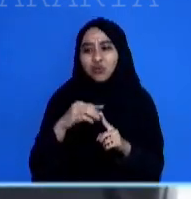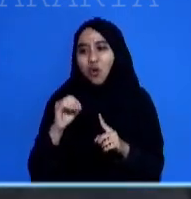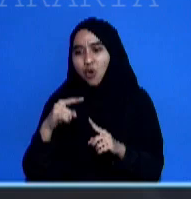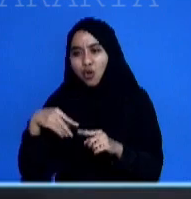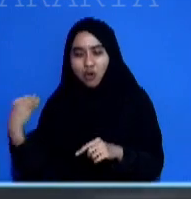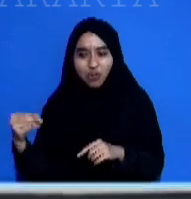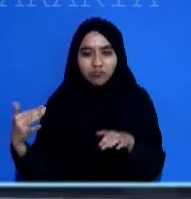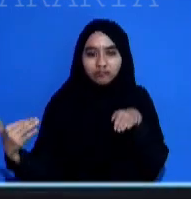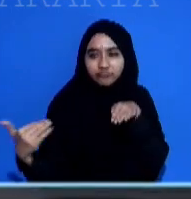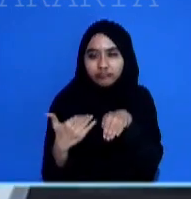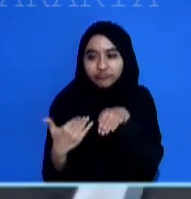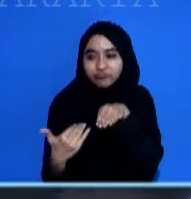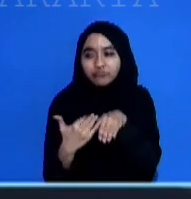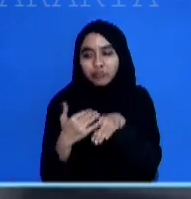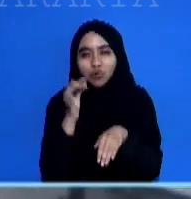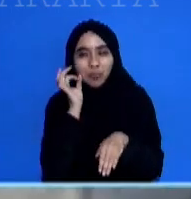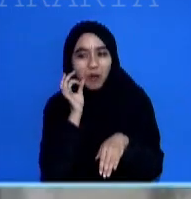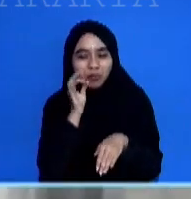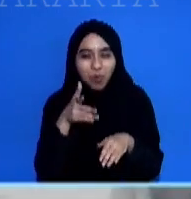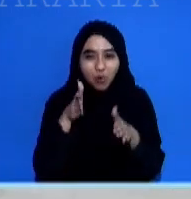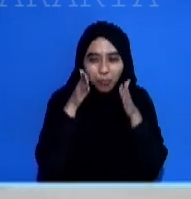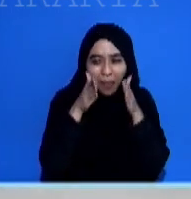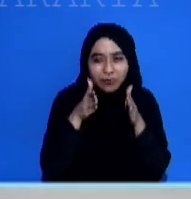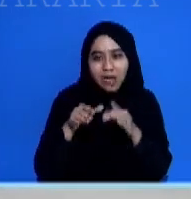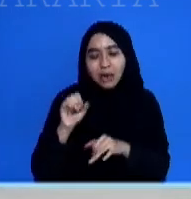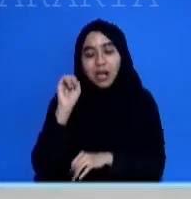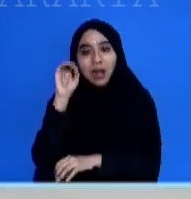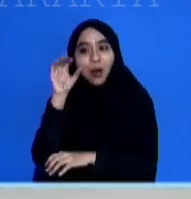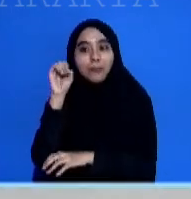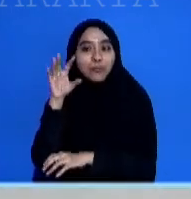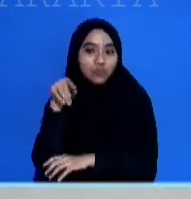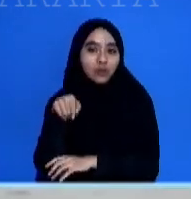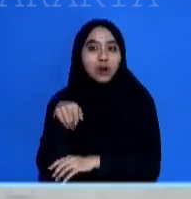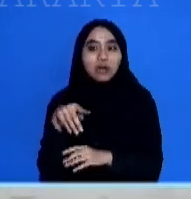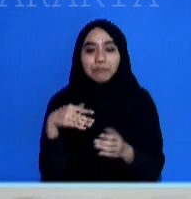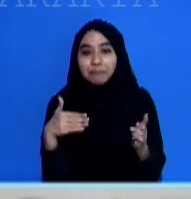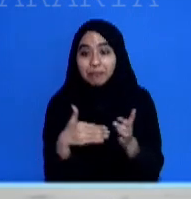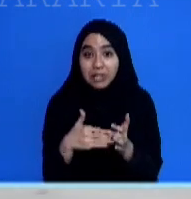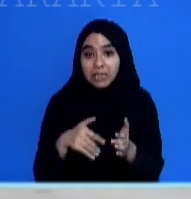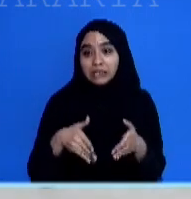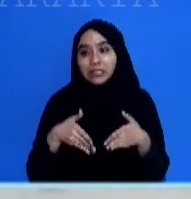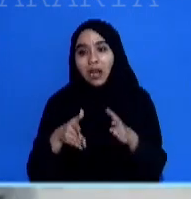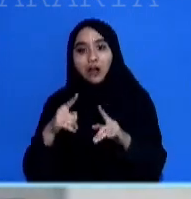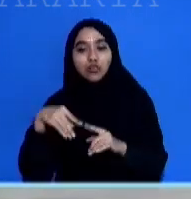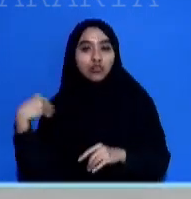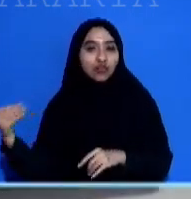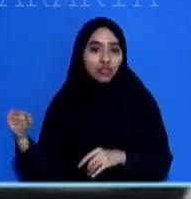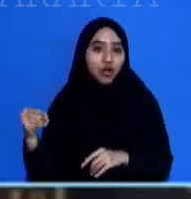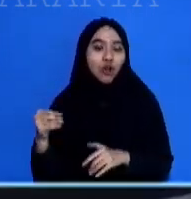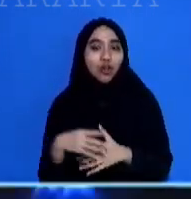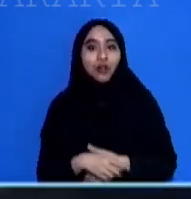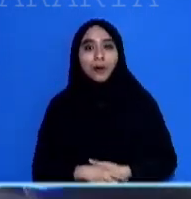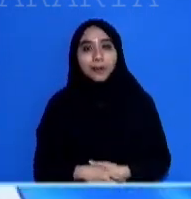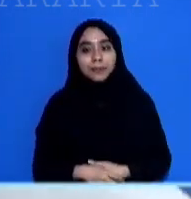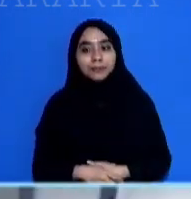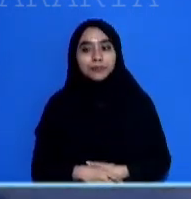melintas di ruas stop fungsional memperhatikan rambu-rambu lalu lintas dan tidak berhenti di jalan tol fungsional Solo Jogja Hal ini